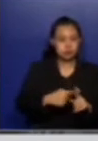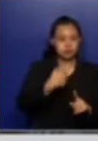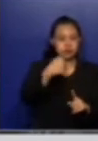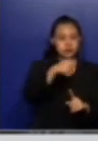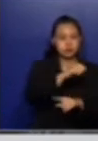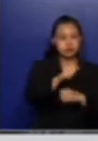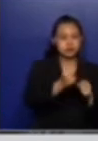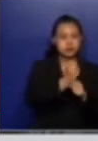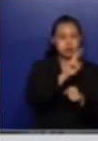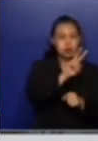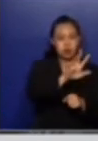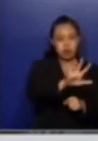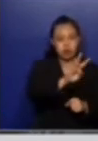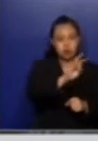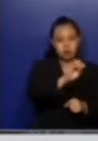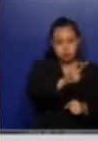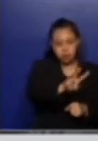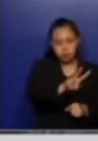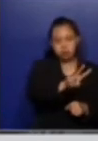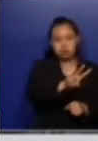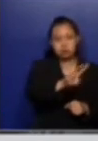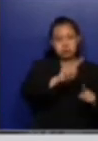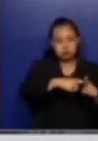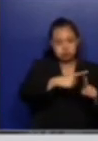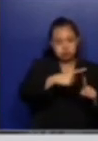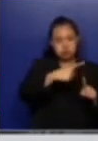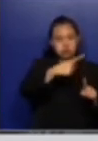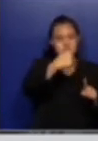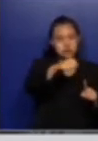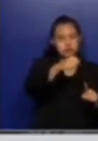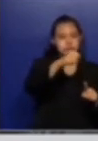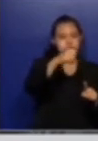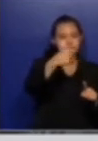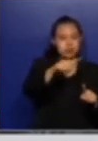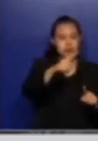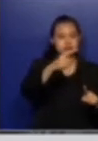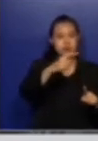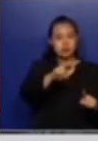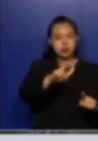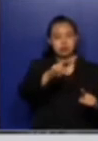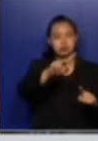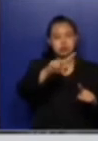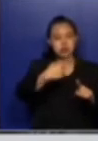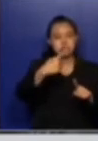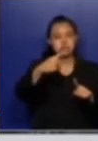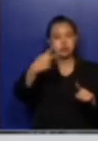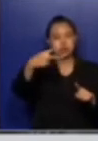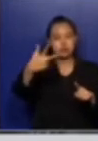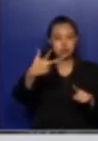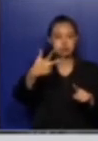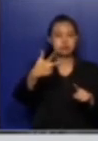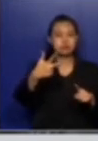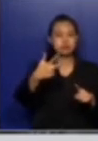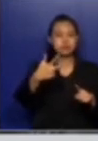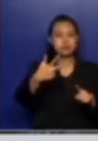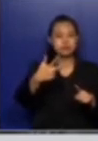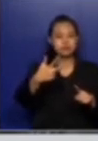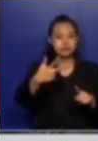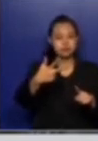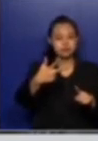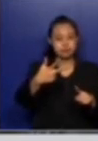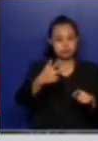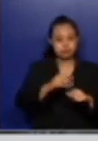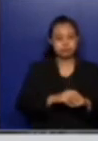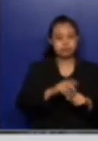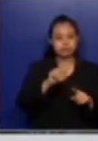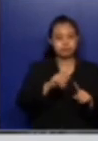ครับ6เดือนแรกตุลา62จนถึงธันวานะครับมกรา63